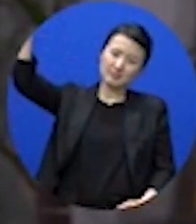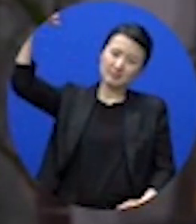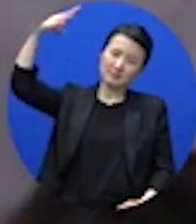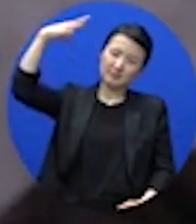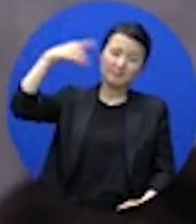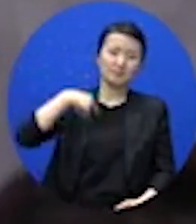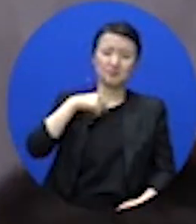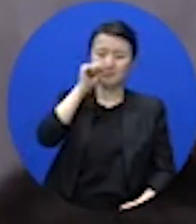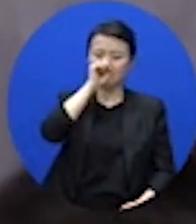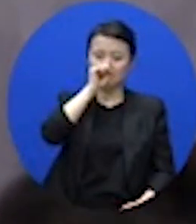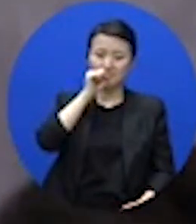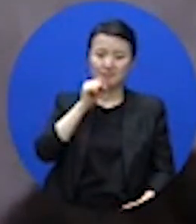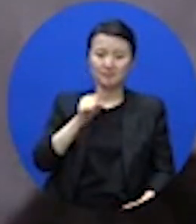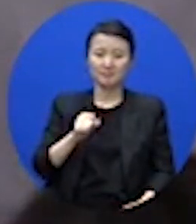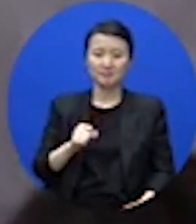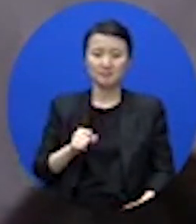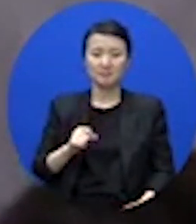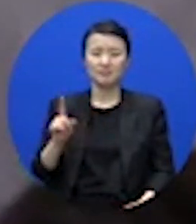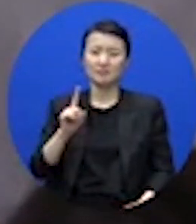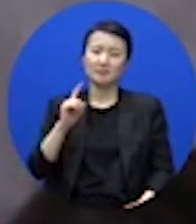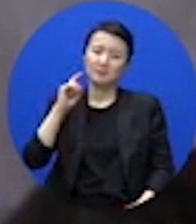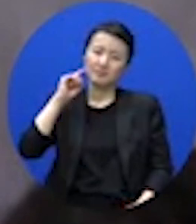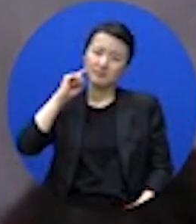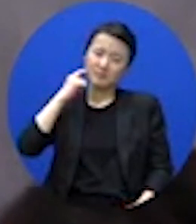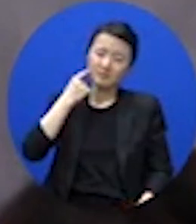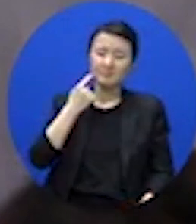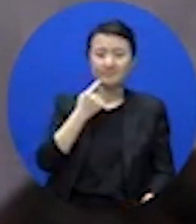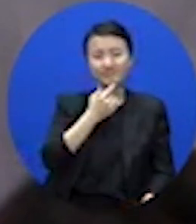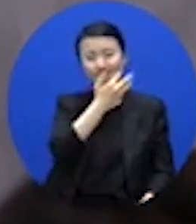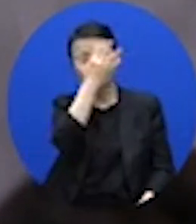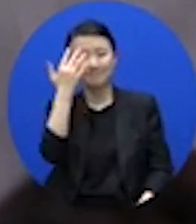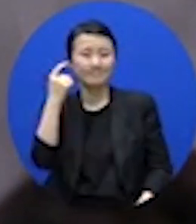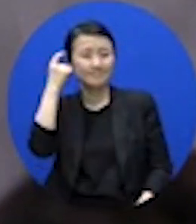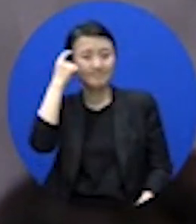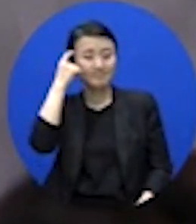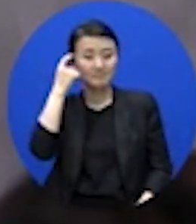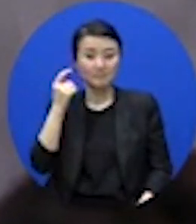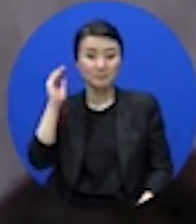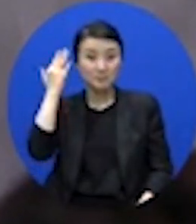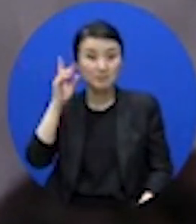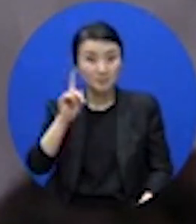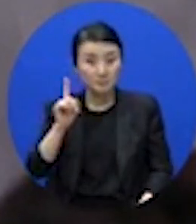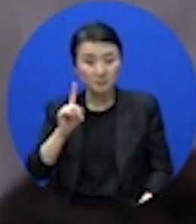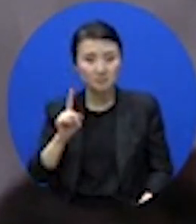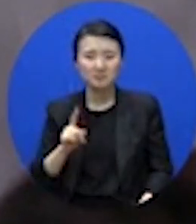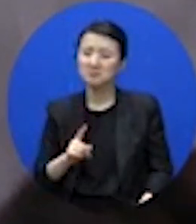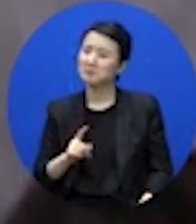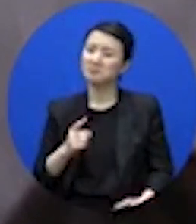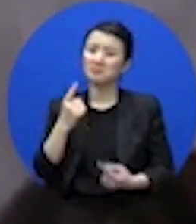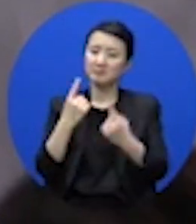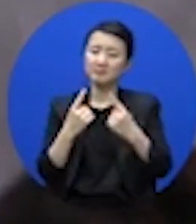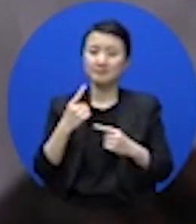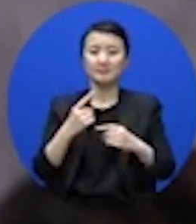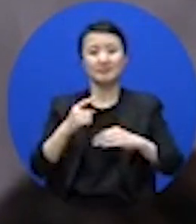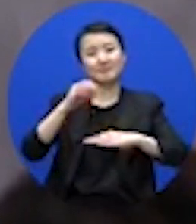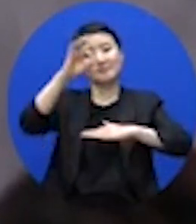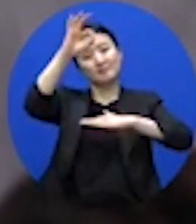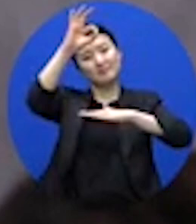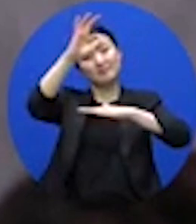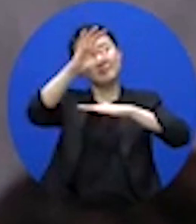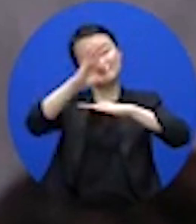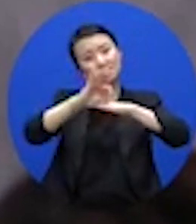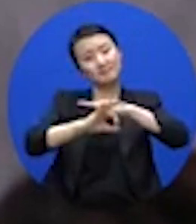태양. 20대의 그 미적인 아름다움. 근데 요즘에는 제가 노을을 정말 좋아해요. 지는